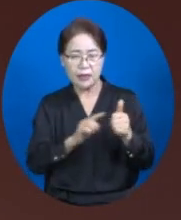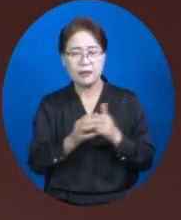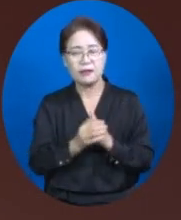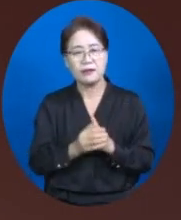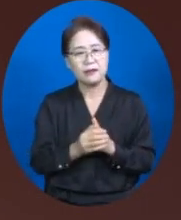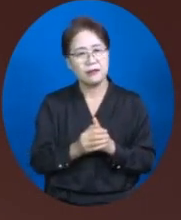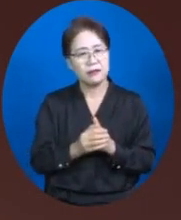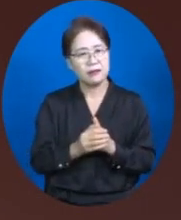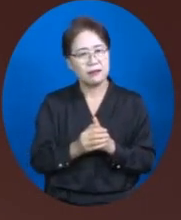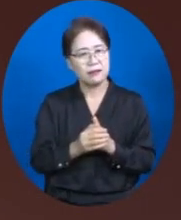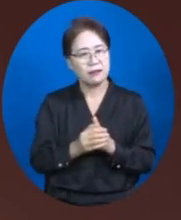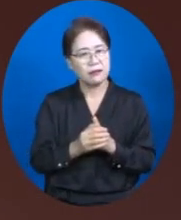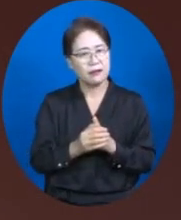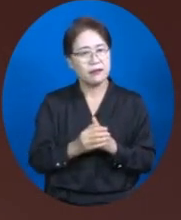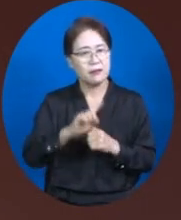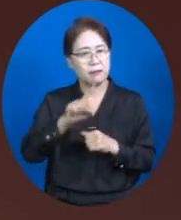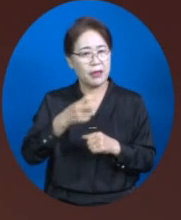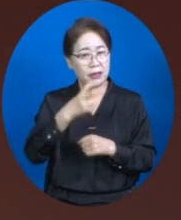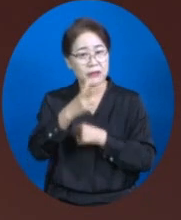살았습니다